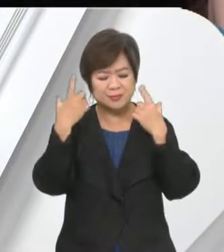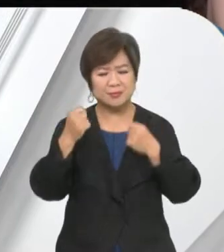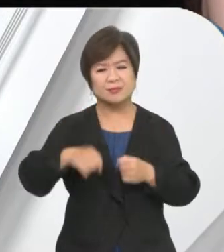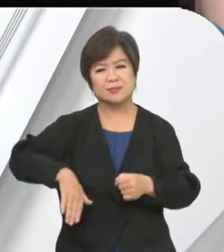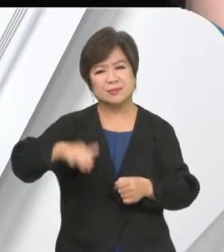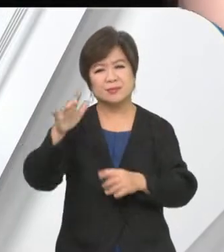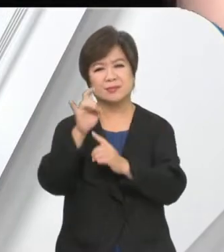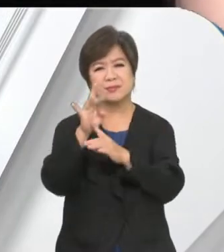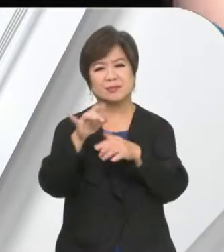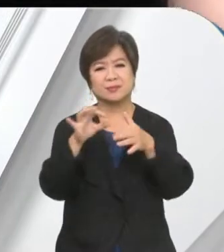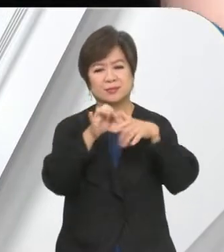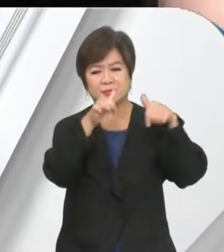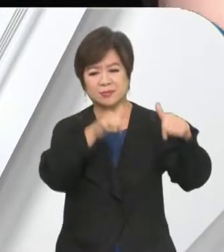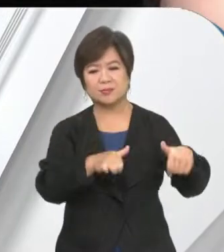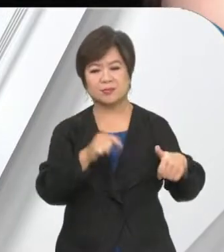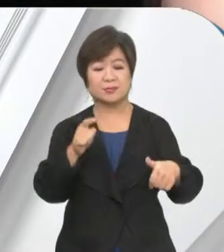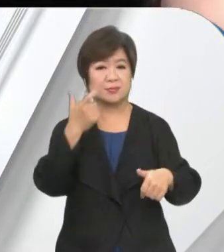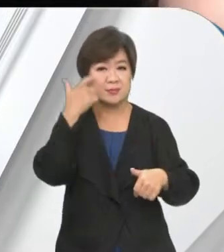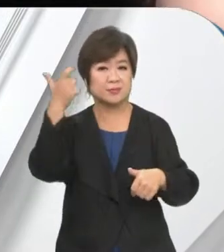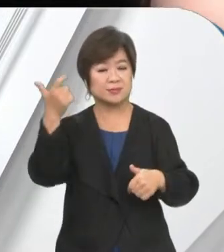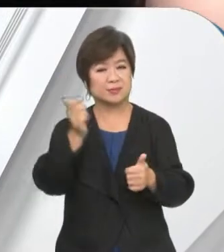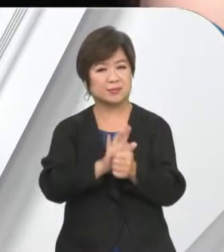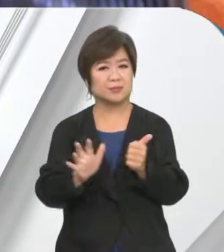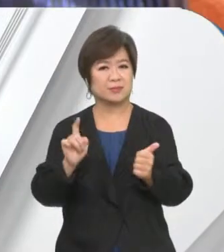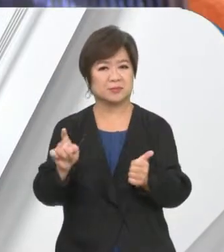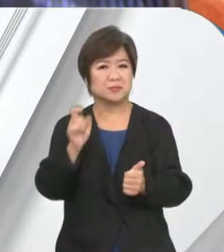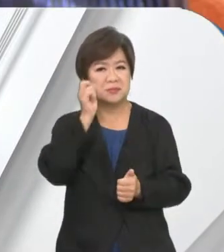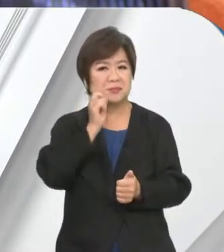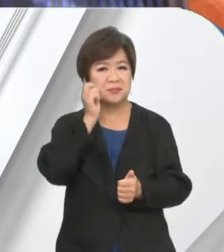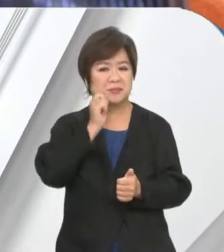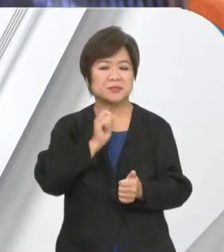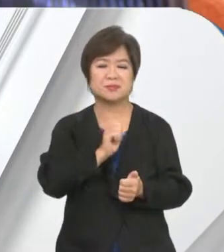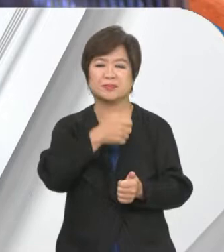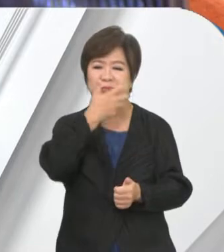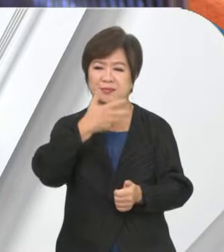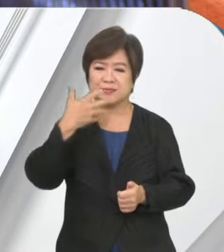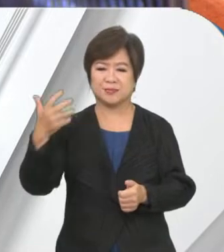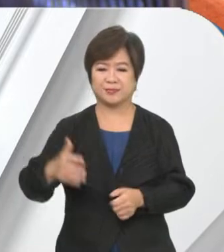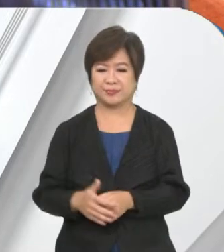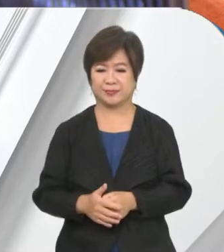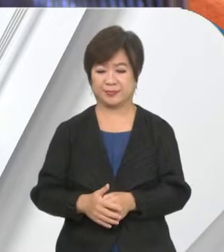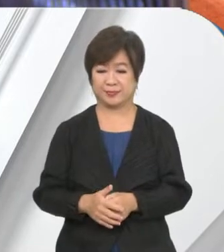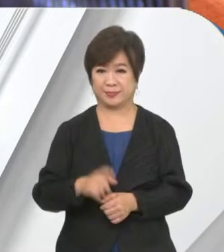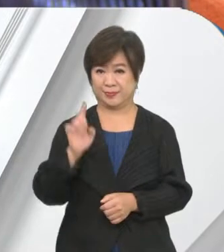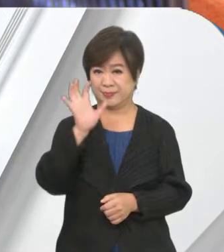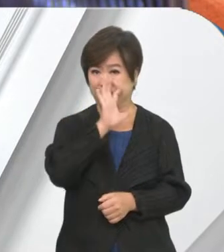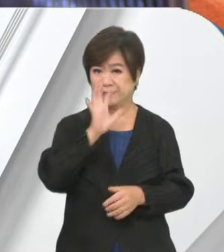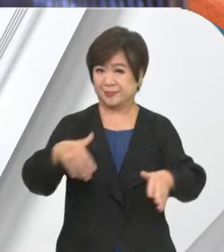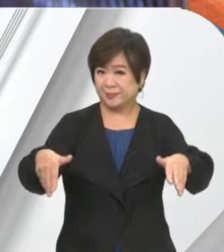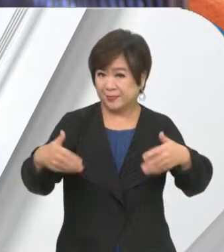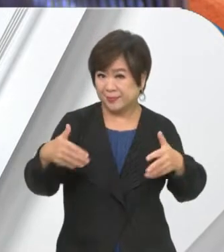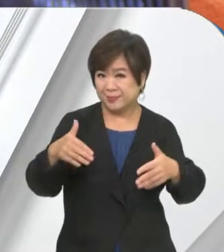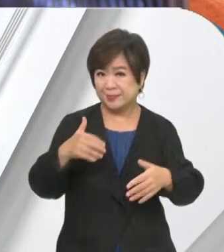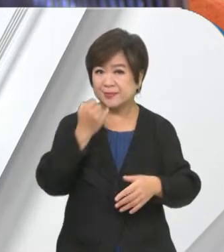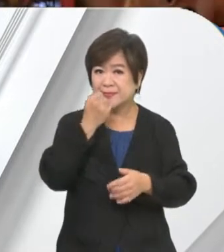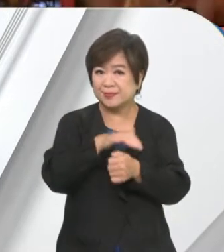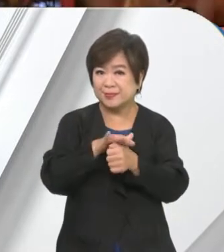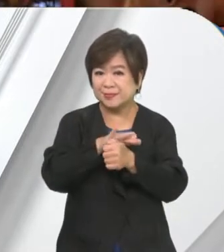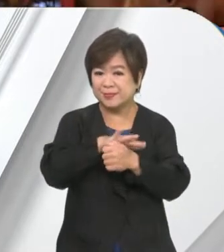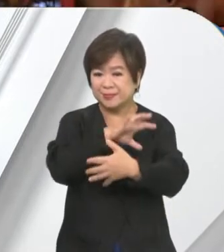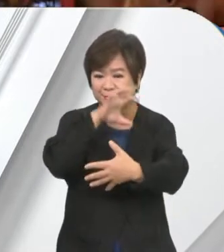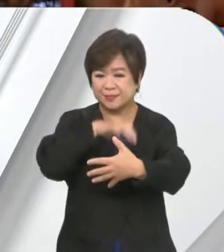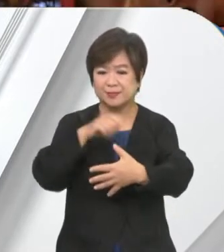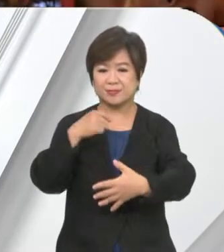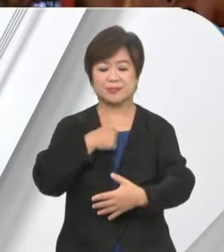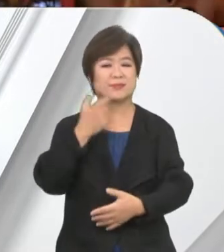时就受到家公的影响，当好业务。 这首歌它是一个很可爱很轻松的歌曲，那里面其实有一个东西跟